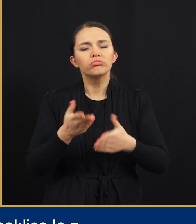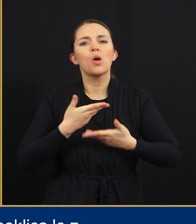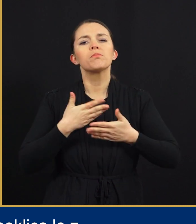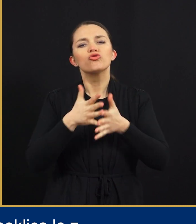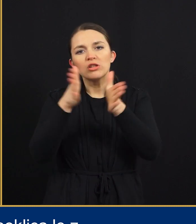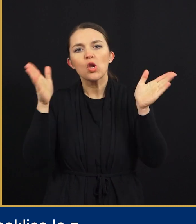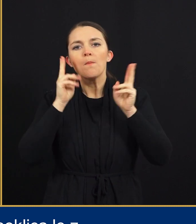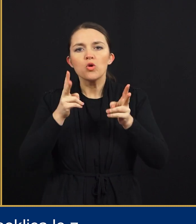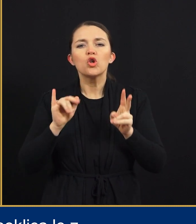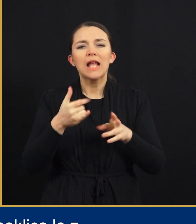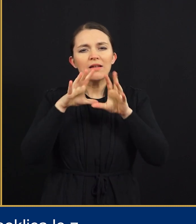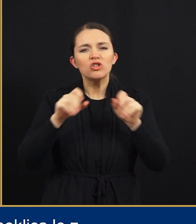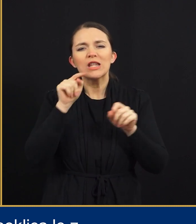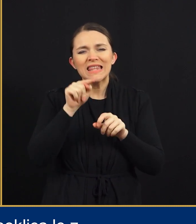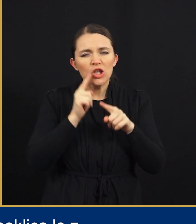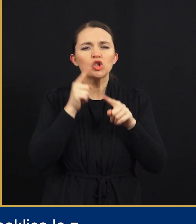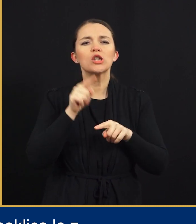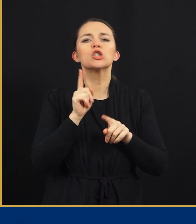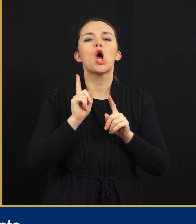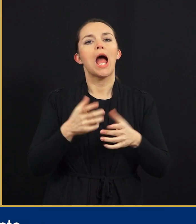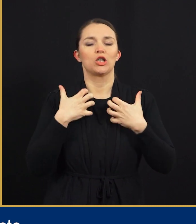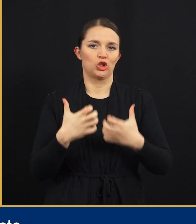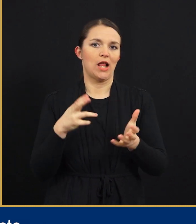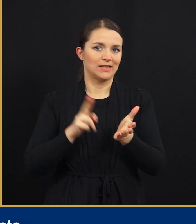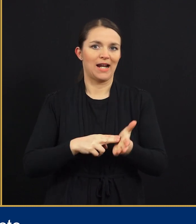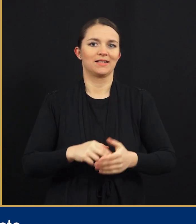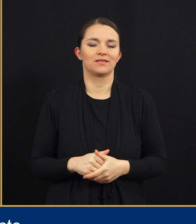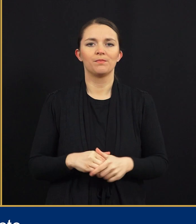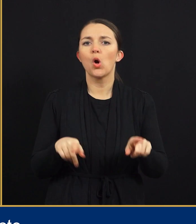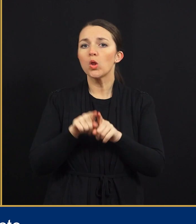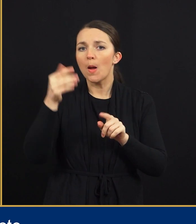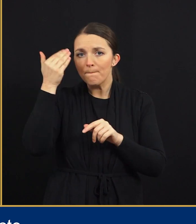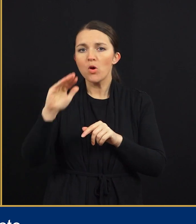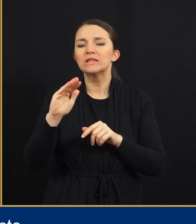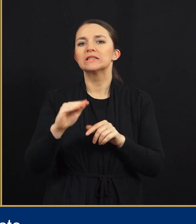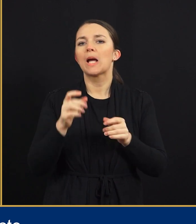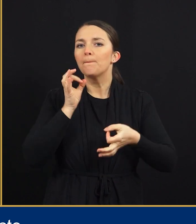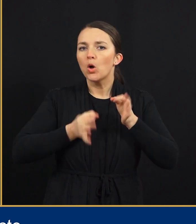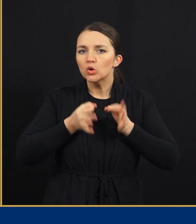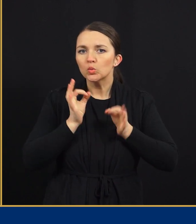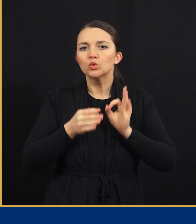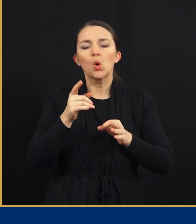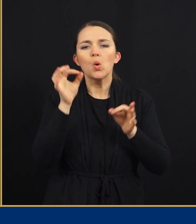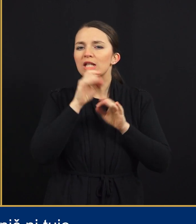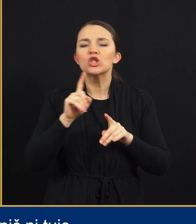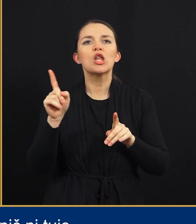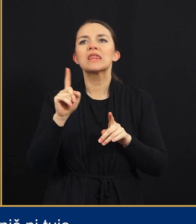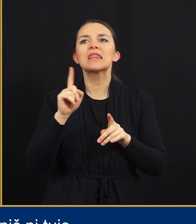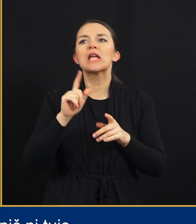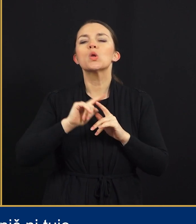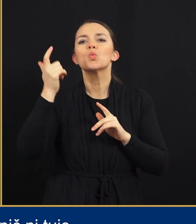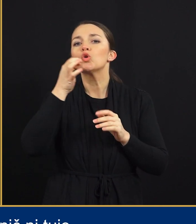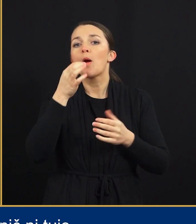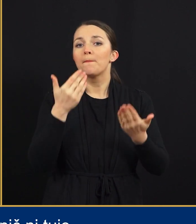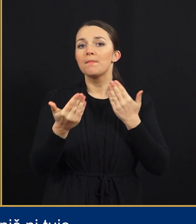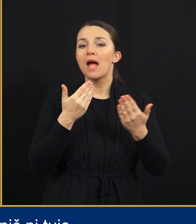z radovednostjo dobi neznansko širino in možnost, da lahko počne točno tisto, kar zares želi. Kot mojstrici